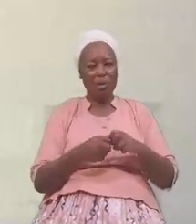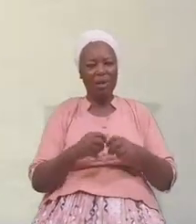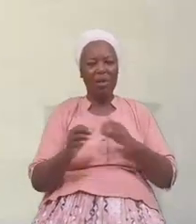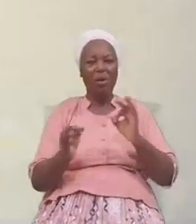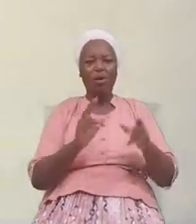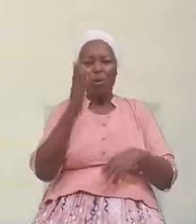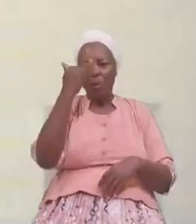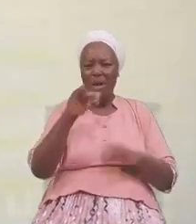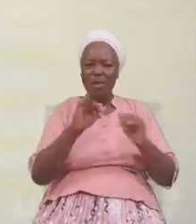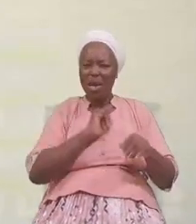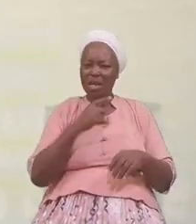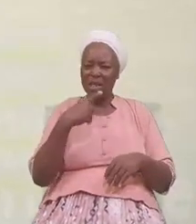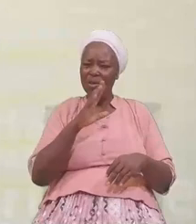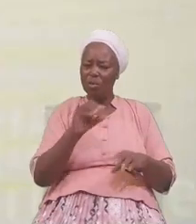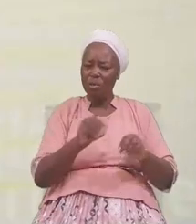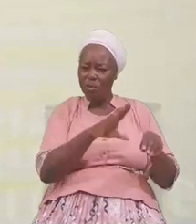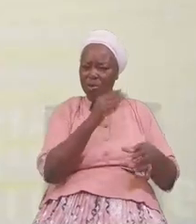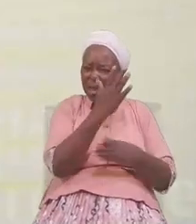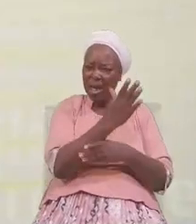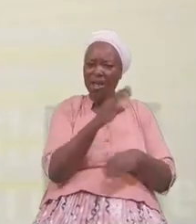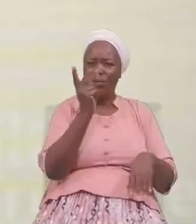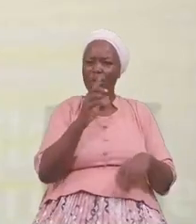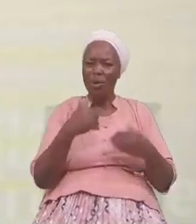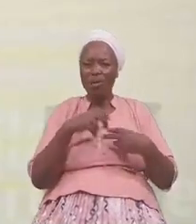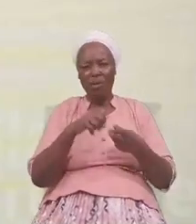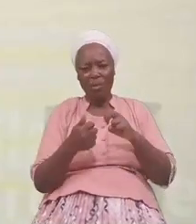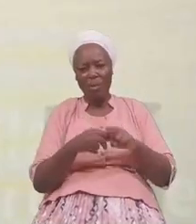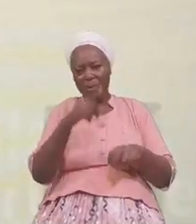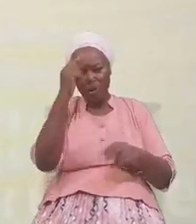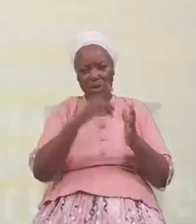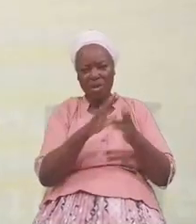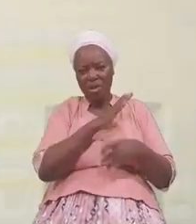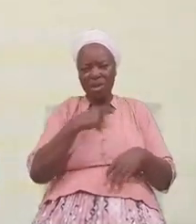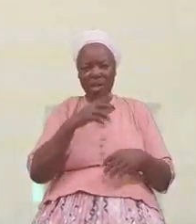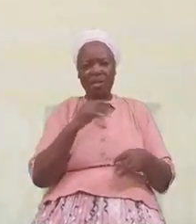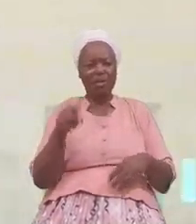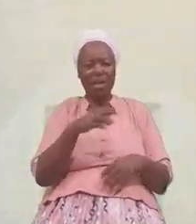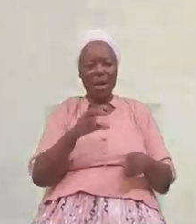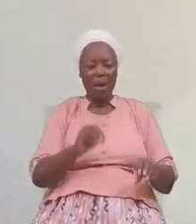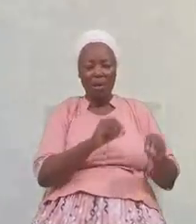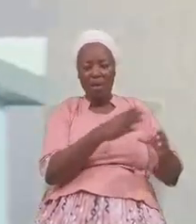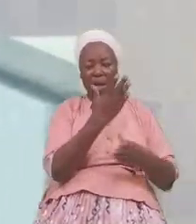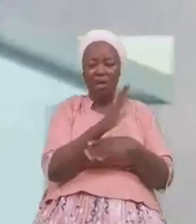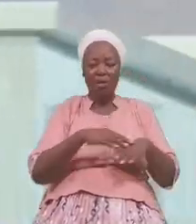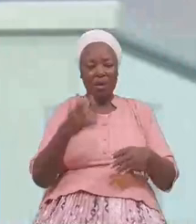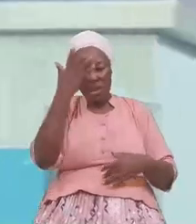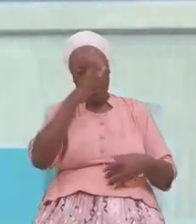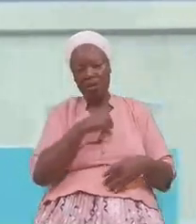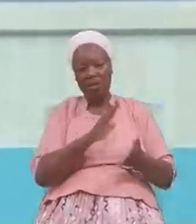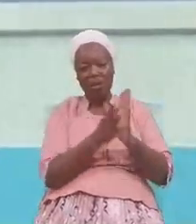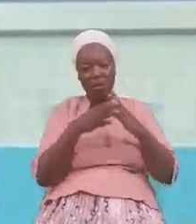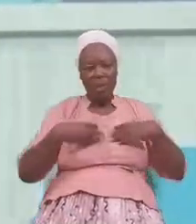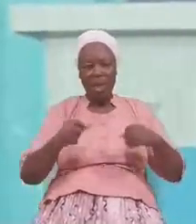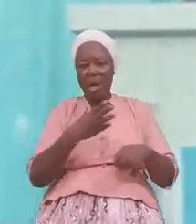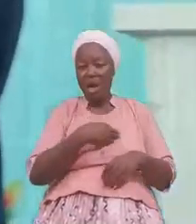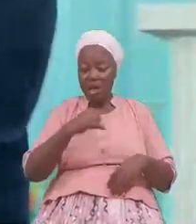Pourquoi je dis de mettre la main là où tu as le problème? Jésus a dit, vous imposerez les mains aux malades et les malades seront guéris. Et je ne peux pas venir